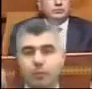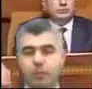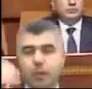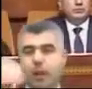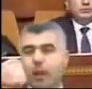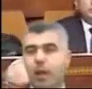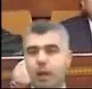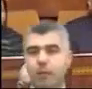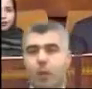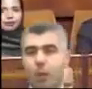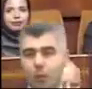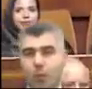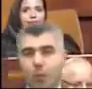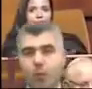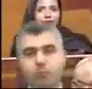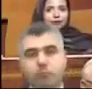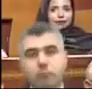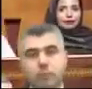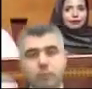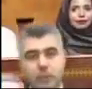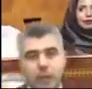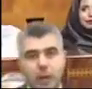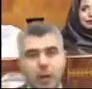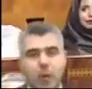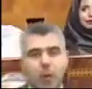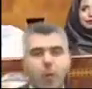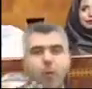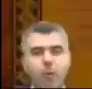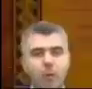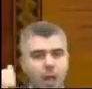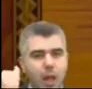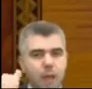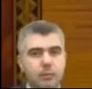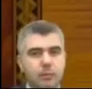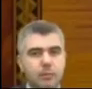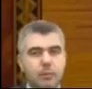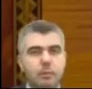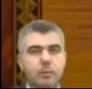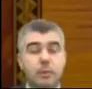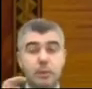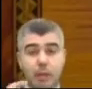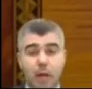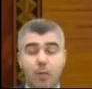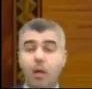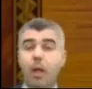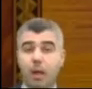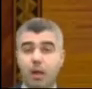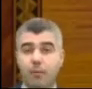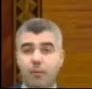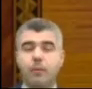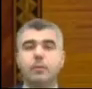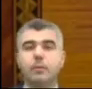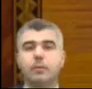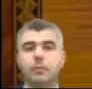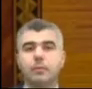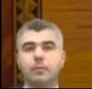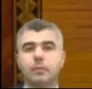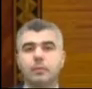نعم، نحن ننتمي إلى هؤلاء وهم الذين ينيرون ذاكرتنا المشتركة.